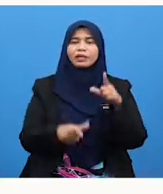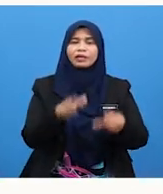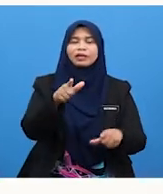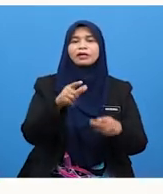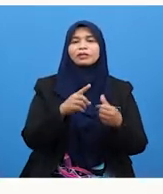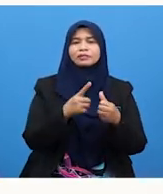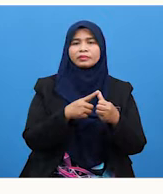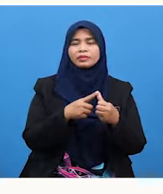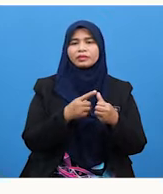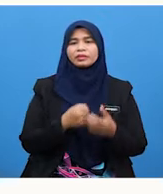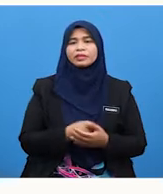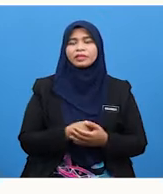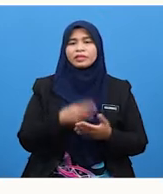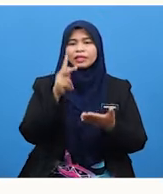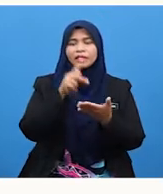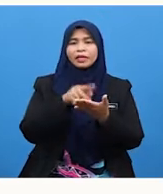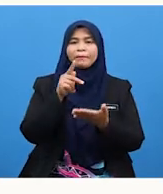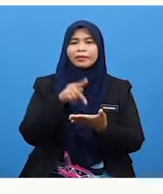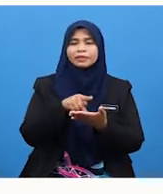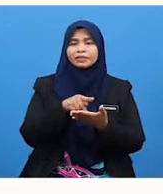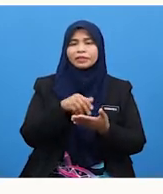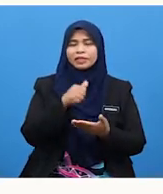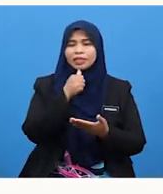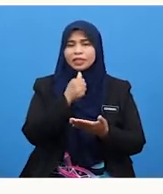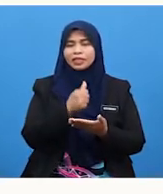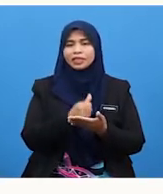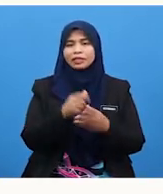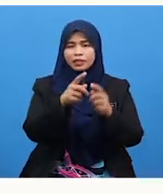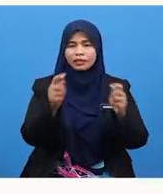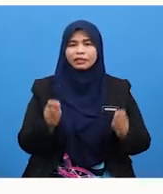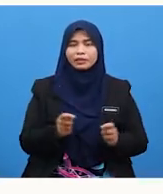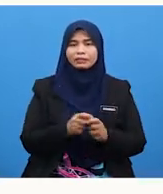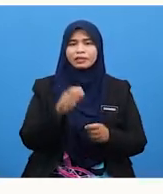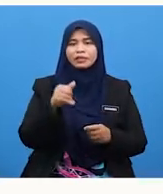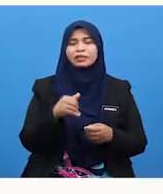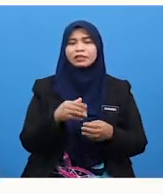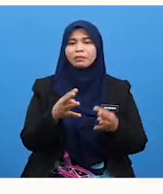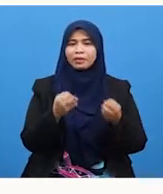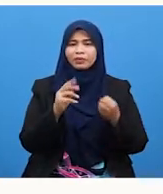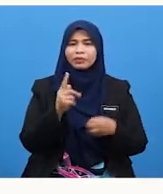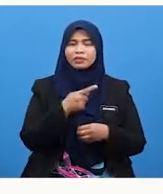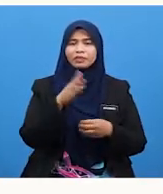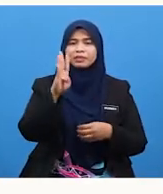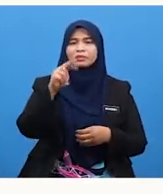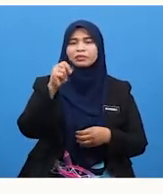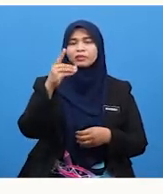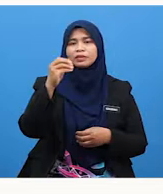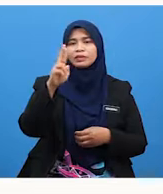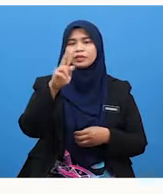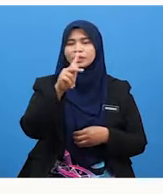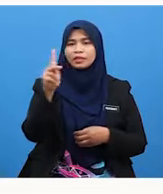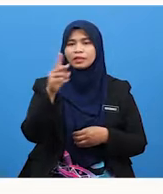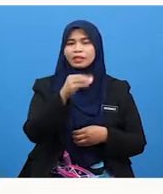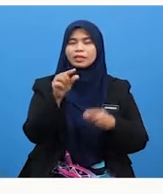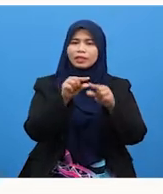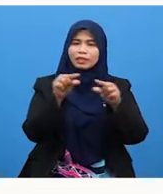Langkah pertama, kenal pasti nilai tempat yang hendak dibundarkan.